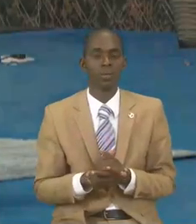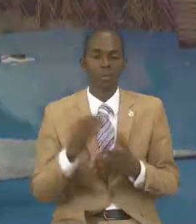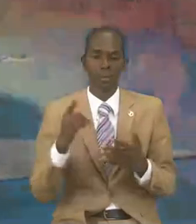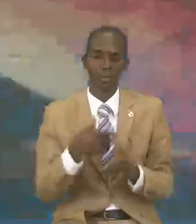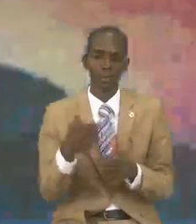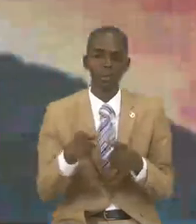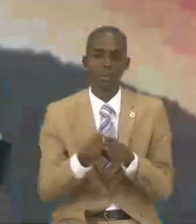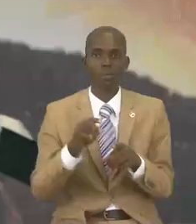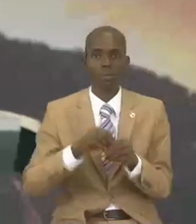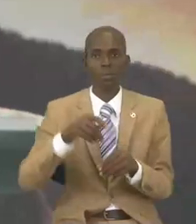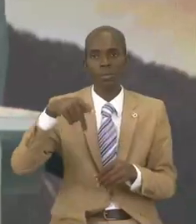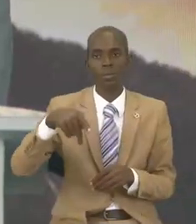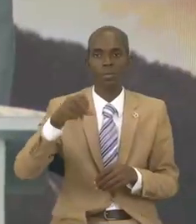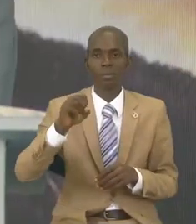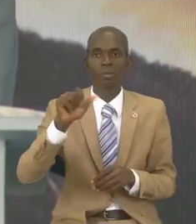Psaume